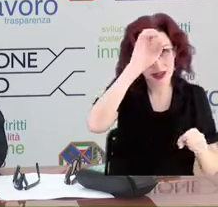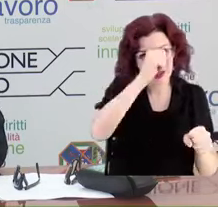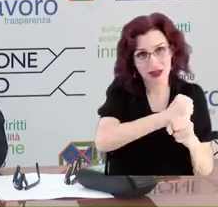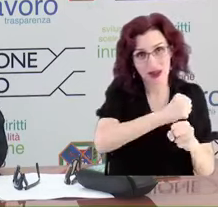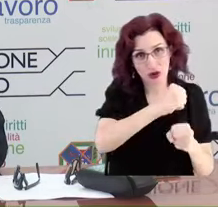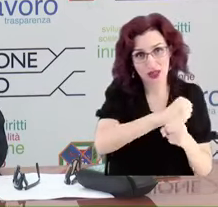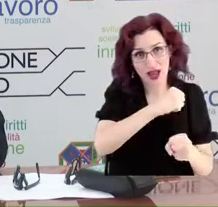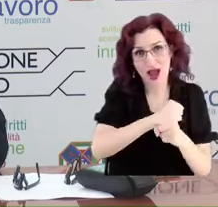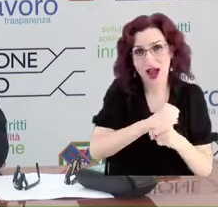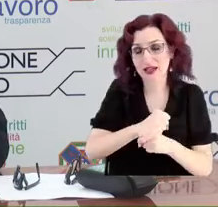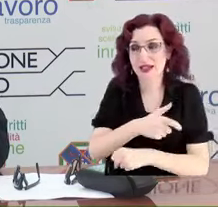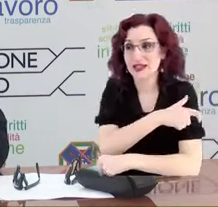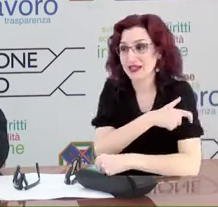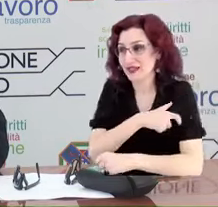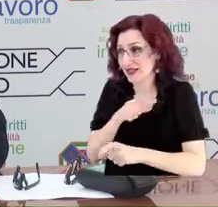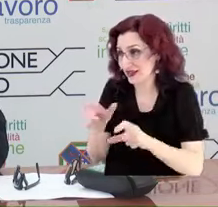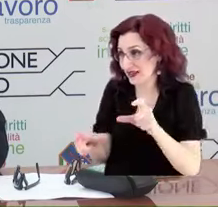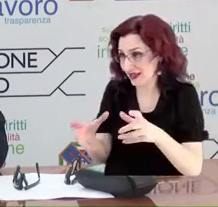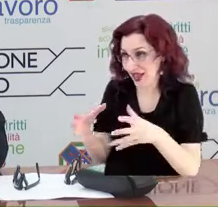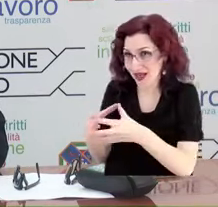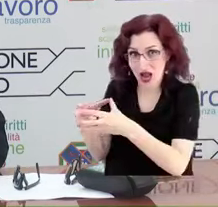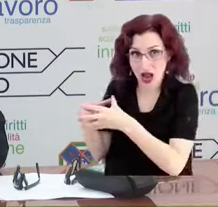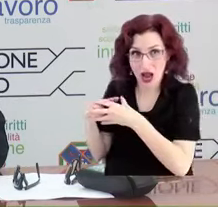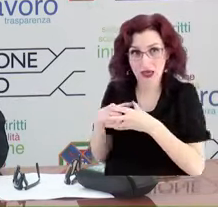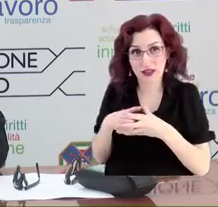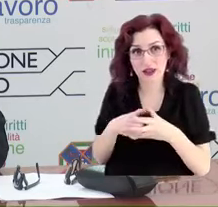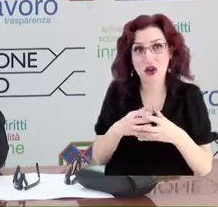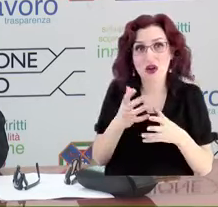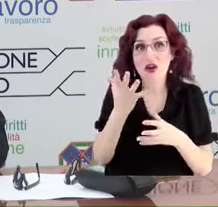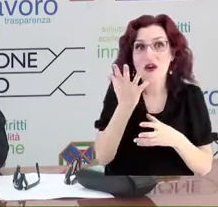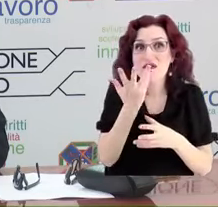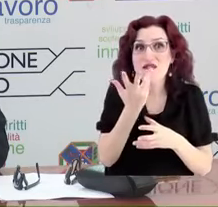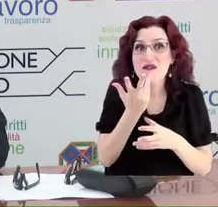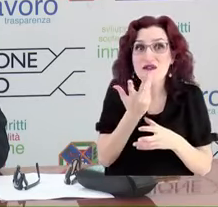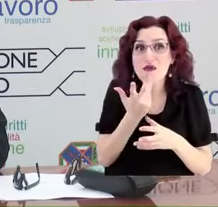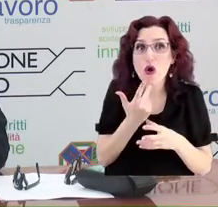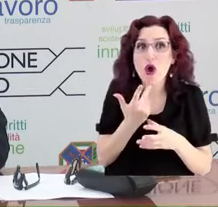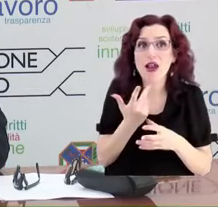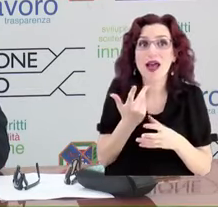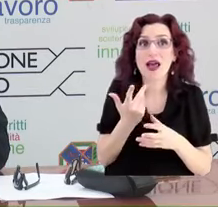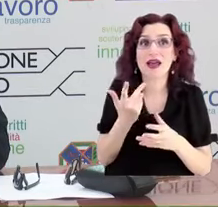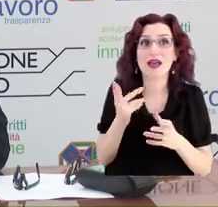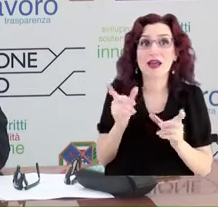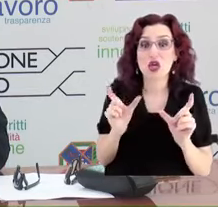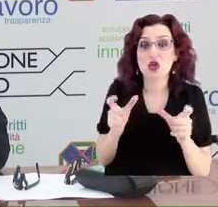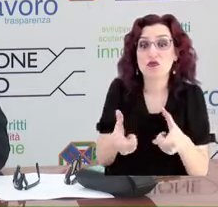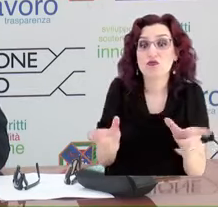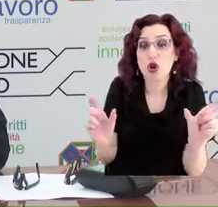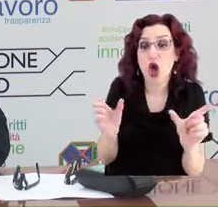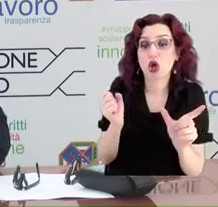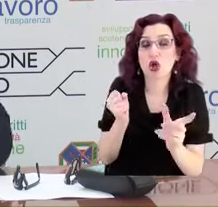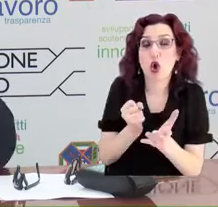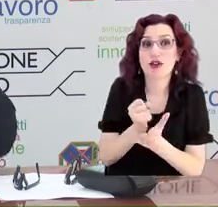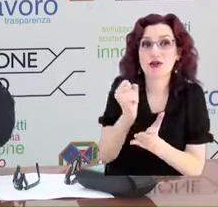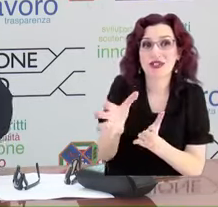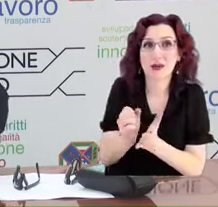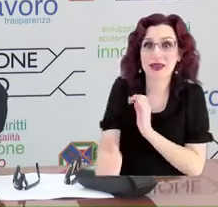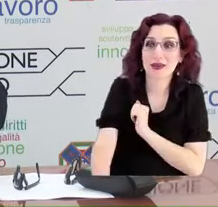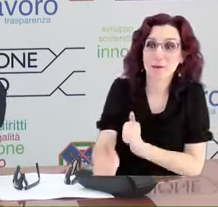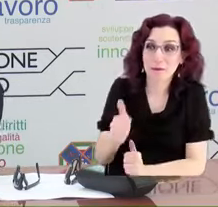cercare di arrivare prima del dello sblocco dei licenziamenti arrivare in tempo cioè